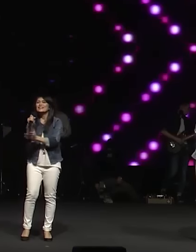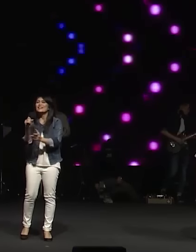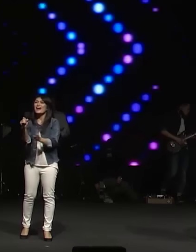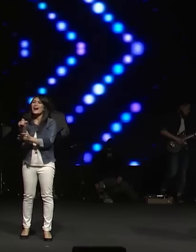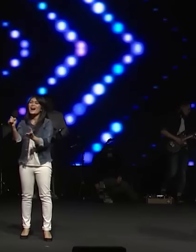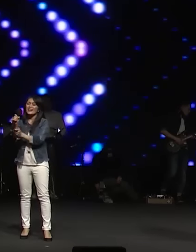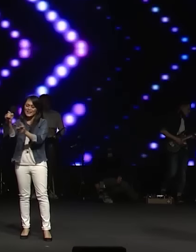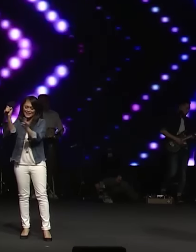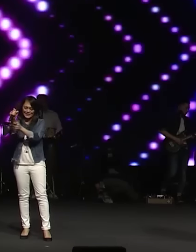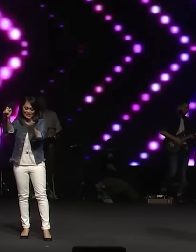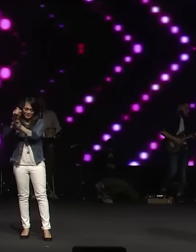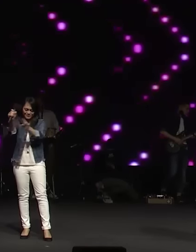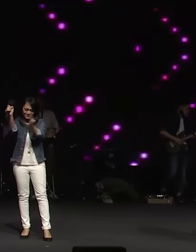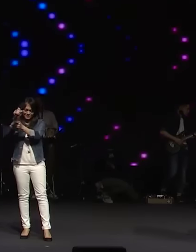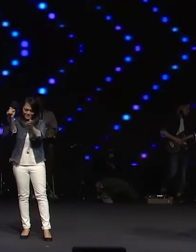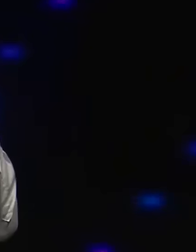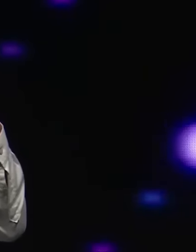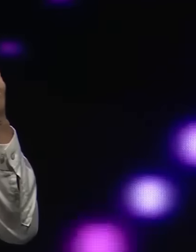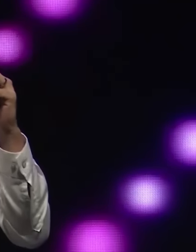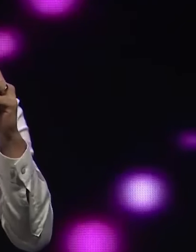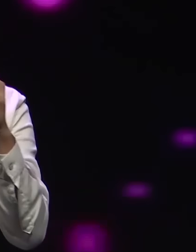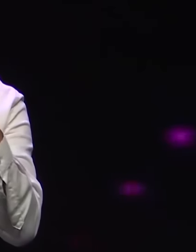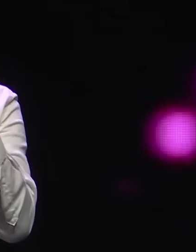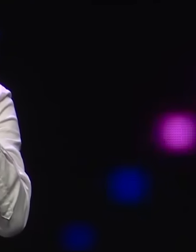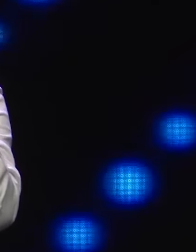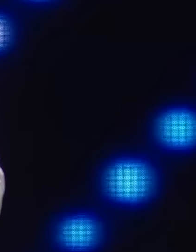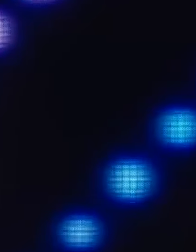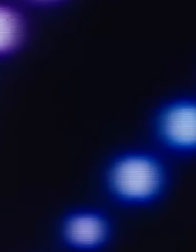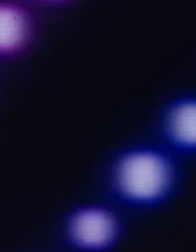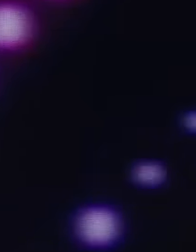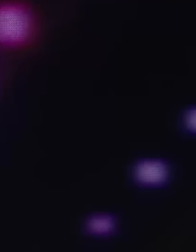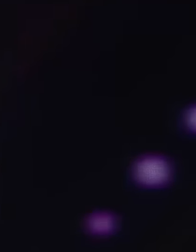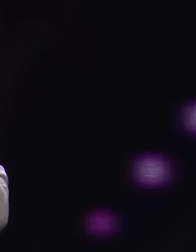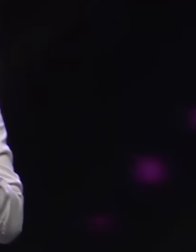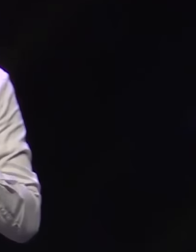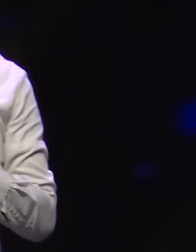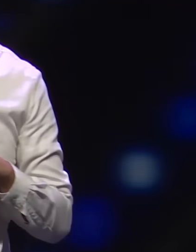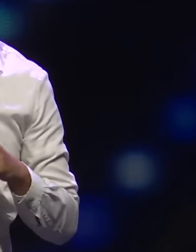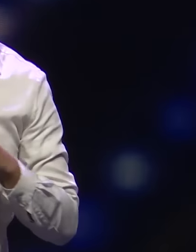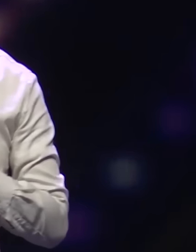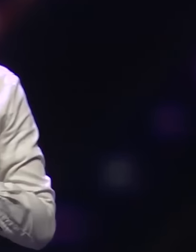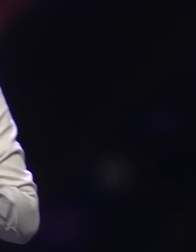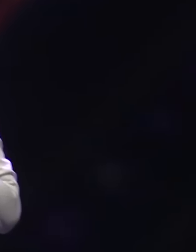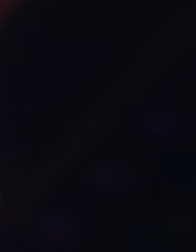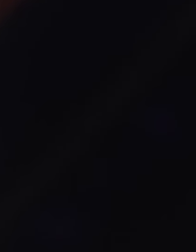tangan sorak-sorai bagi dia. Haleluya. Amin. Silakan duduk kembali.